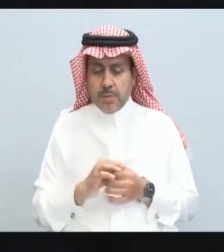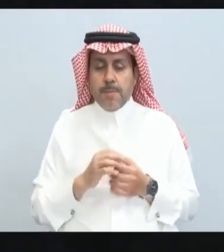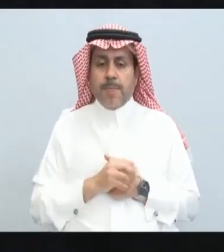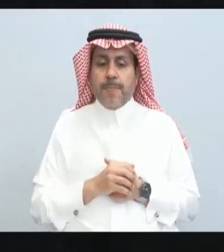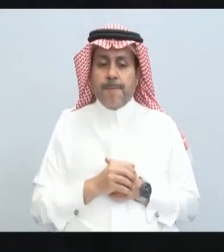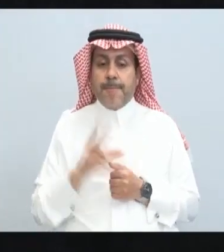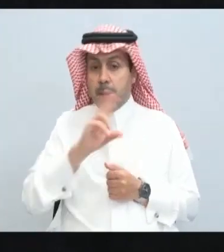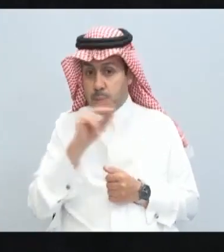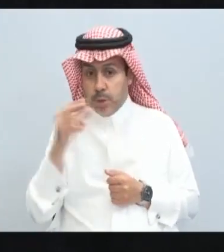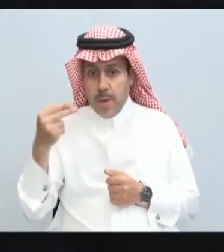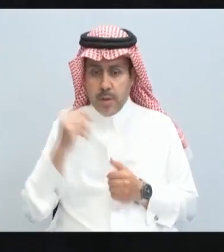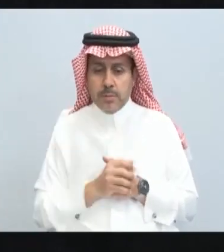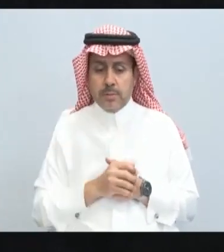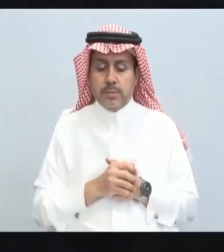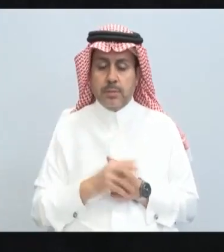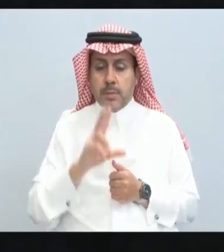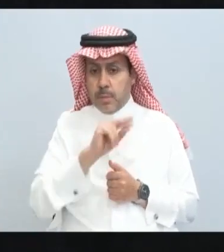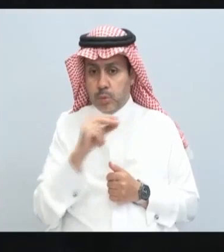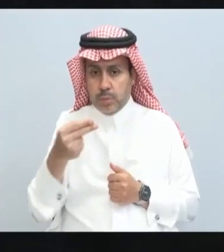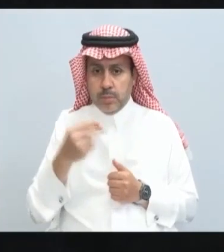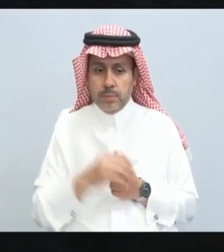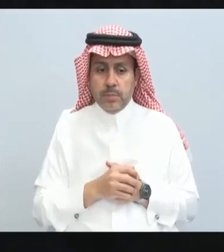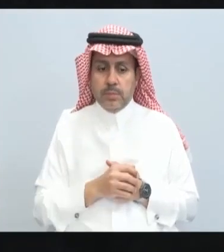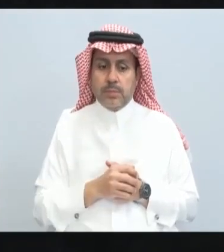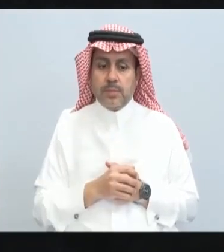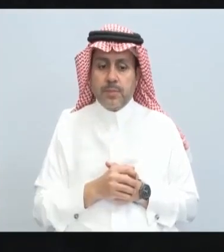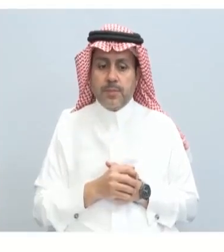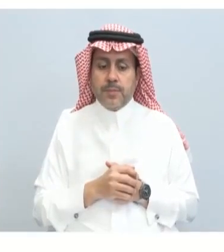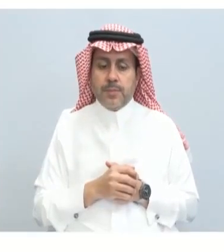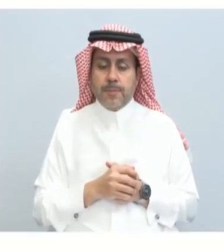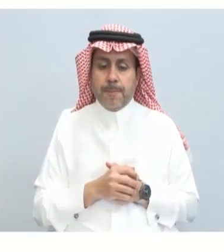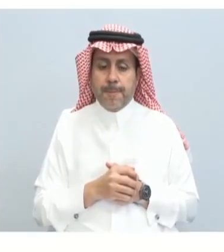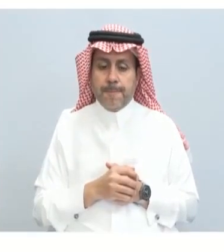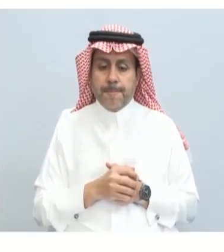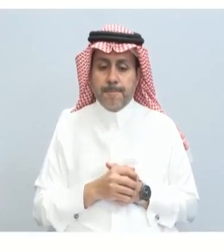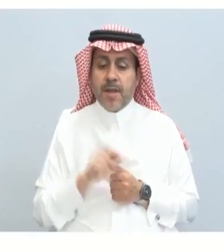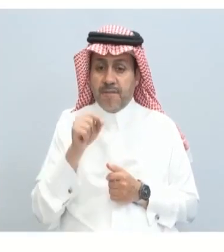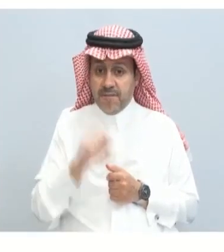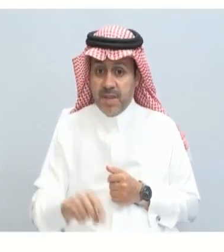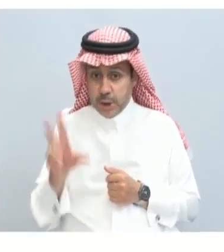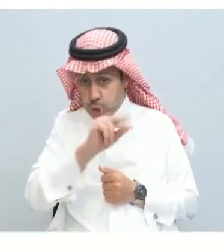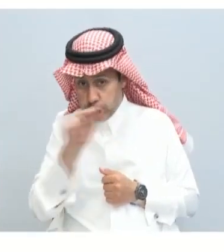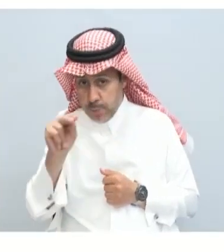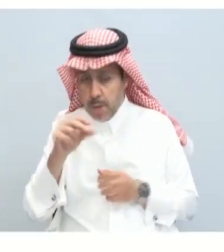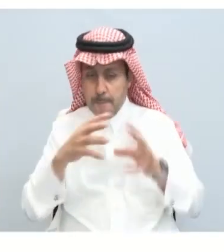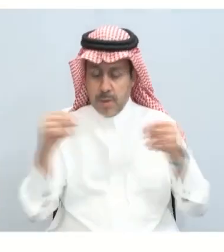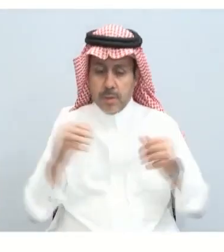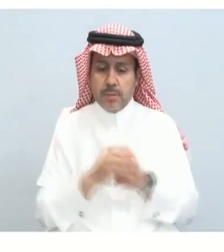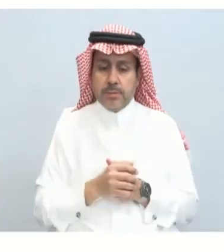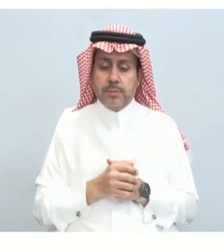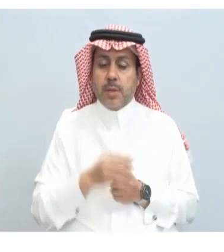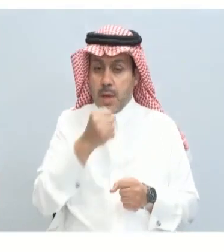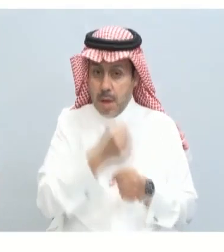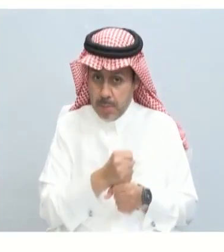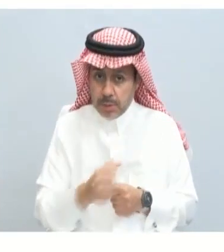الاخرى هي مشابهه هي العلاقه التي تكون بين المشبه والمشبه به بمعنى وجود شبه بين المعنيين فالذي اتاح لنا اقامه